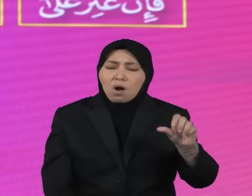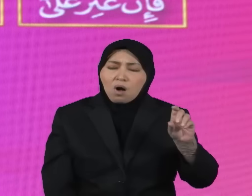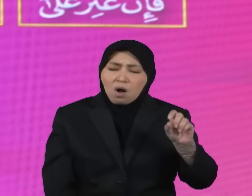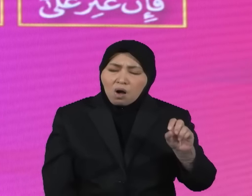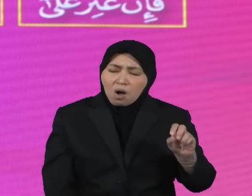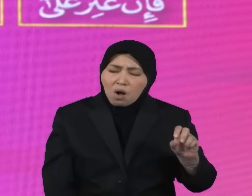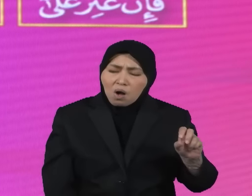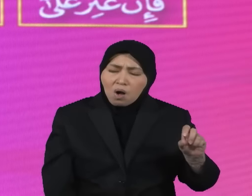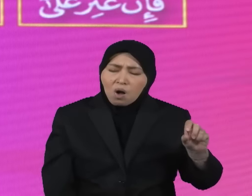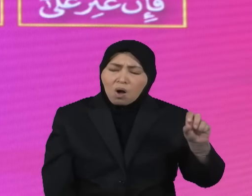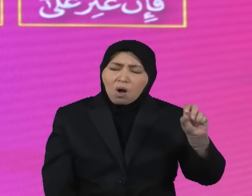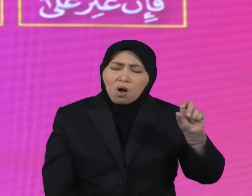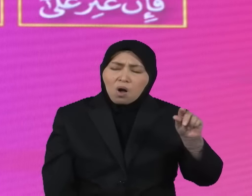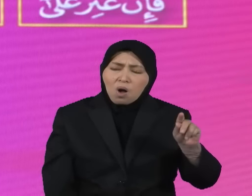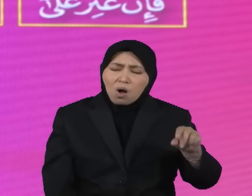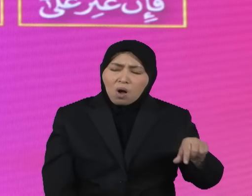mastahaqqa